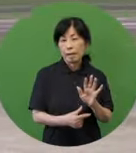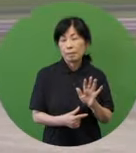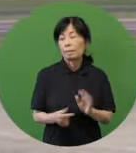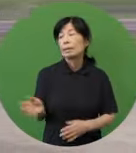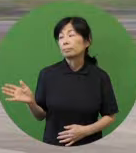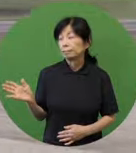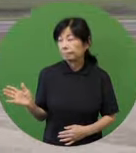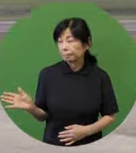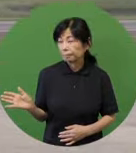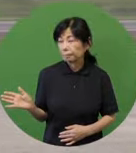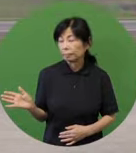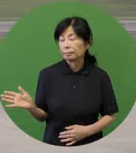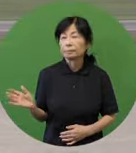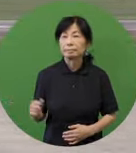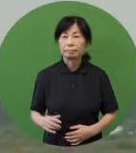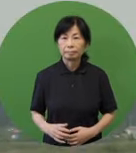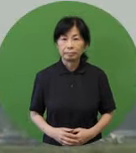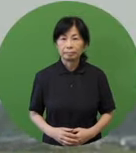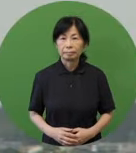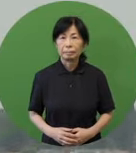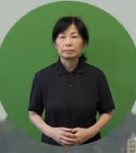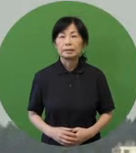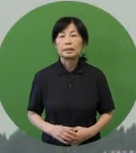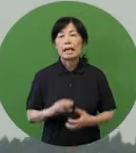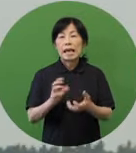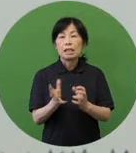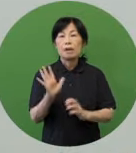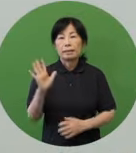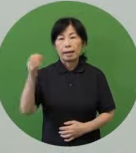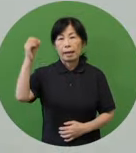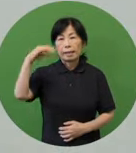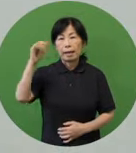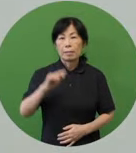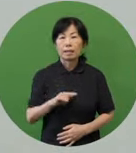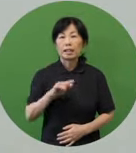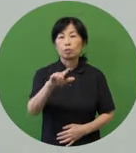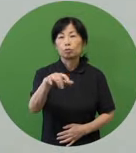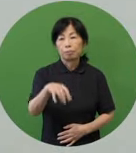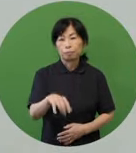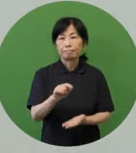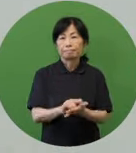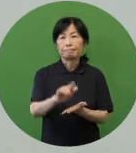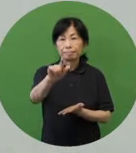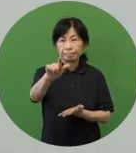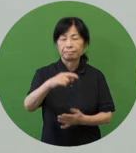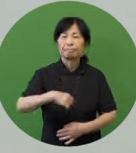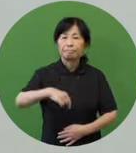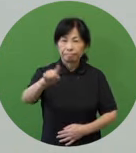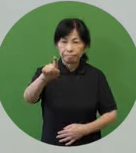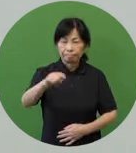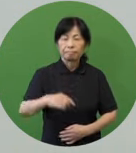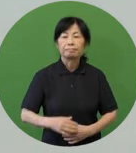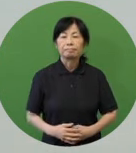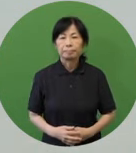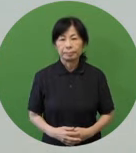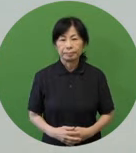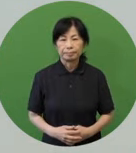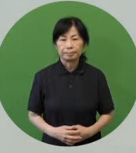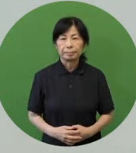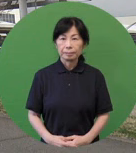週のテーマは岩手花巻空港から飛び出そう。国内線、国際線利用のすすめ。